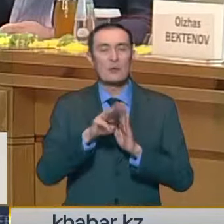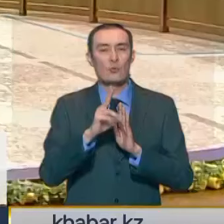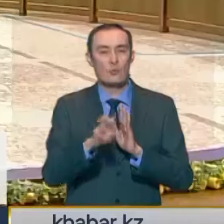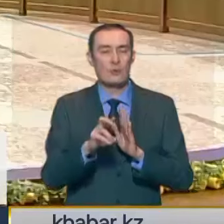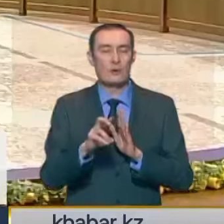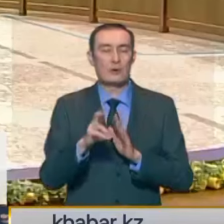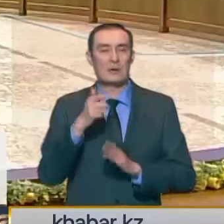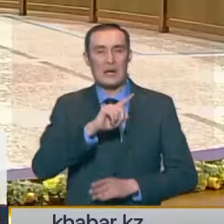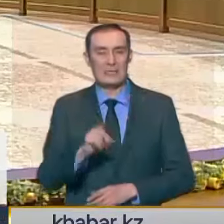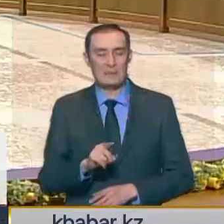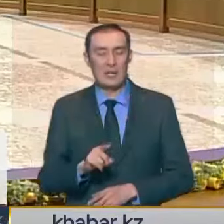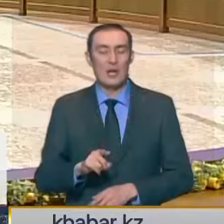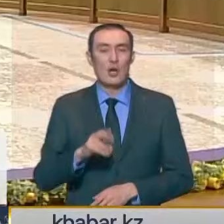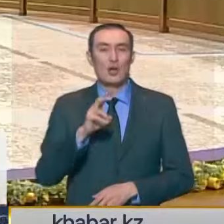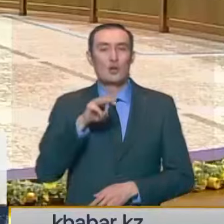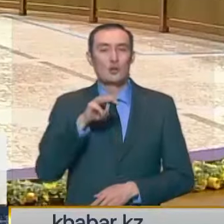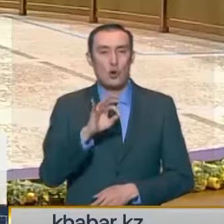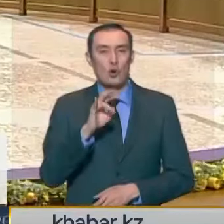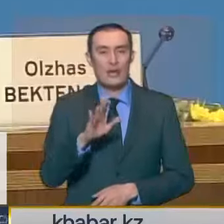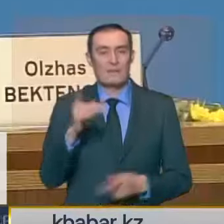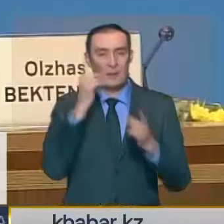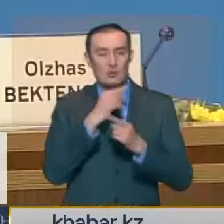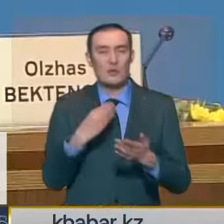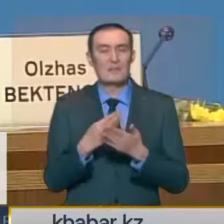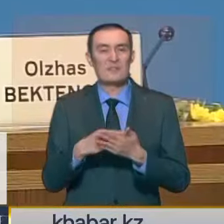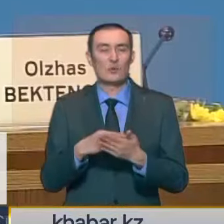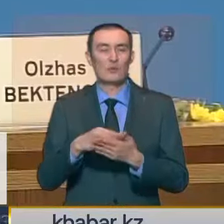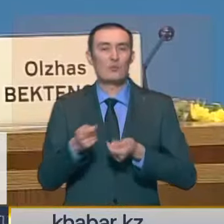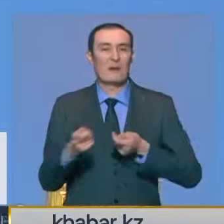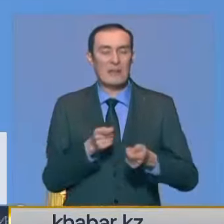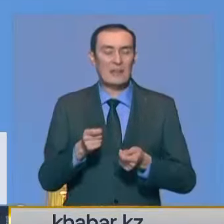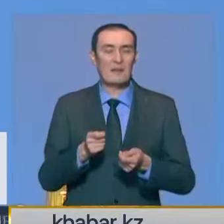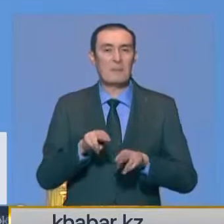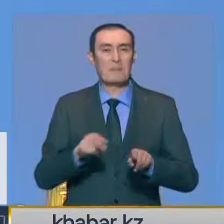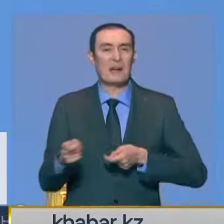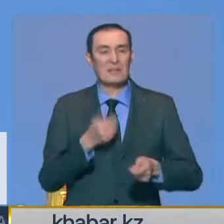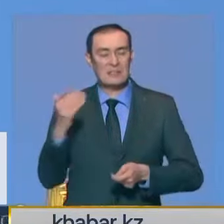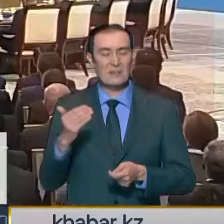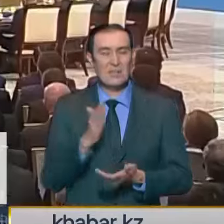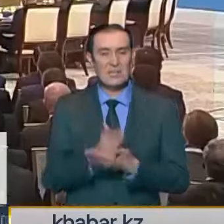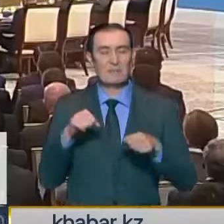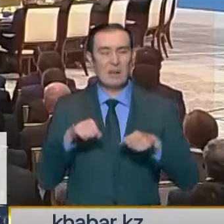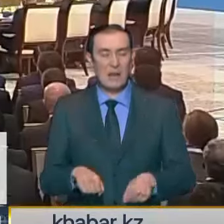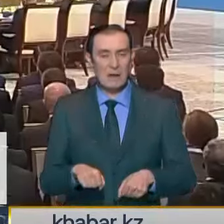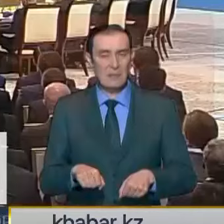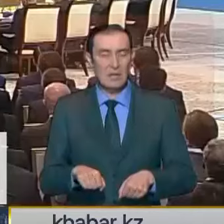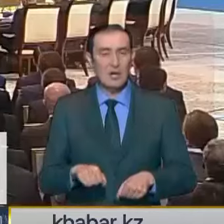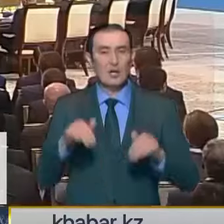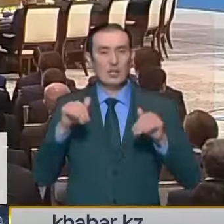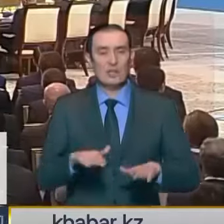газа между тем кам жукаев напомнил что инвестиционное управление в правительстве наделено полномочиями